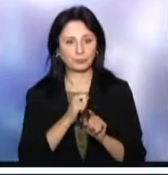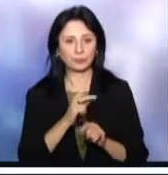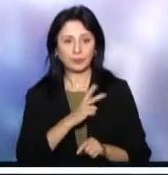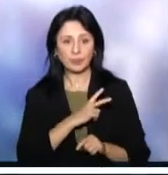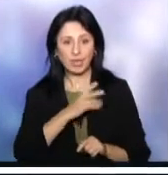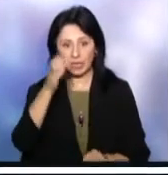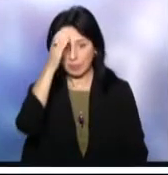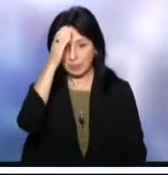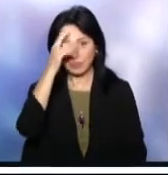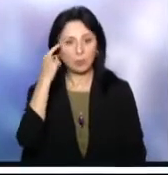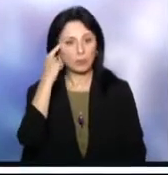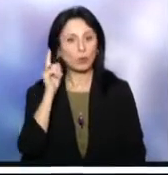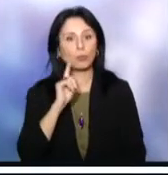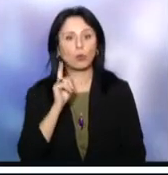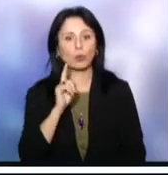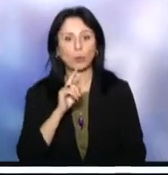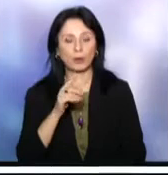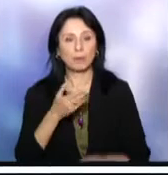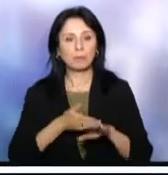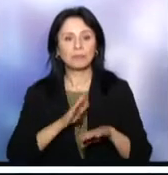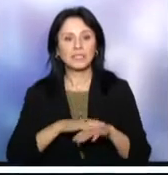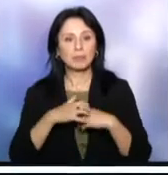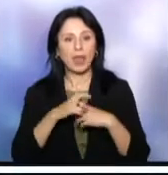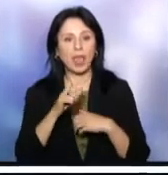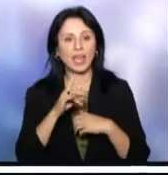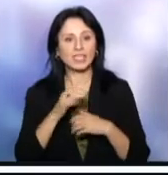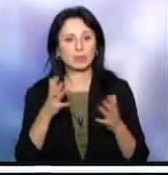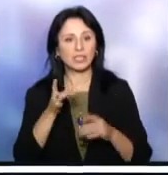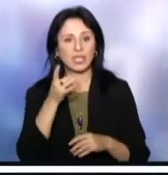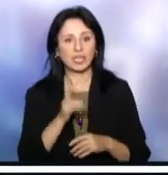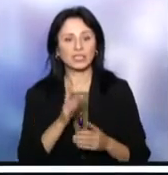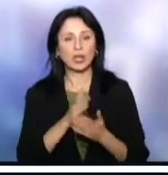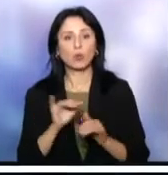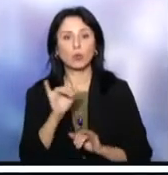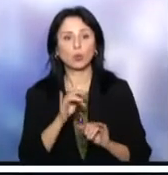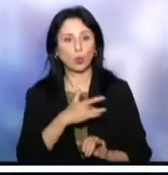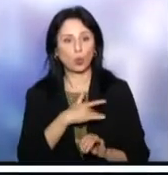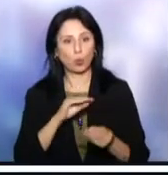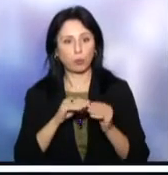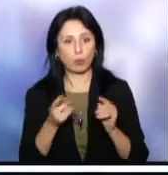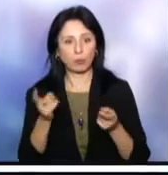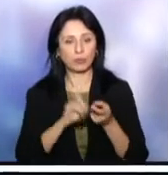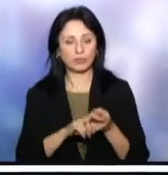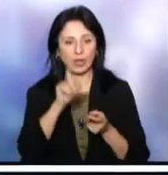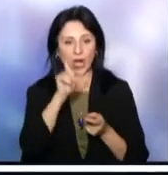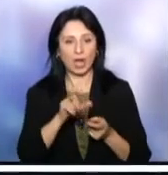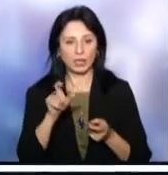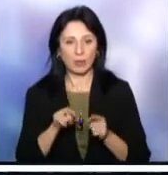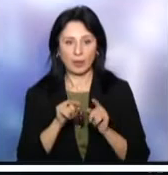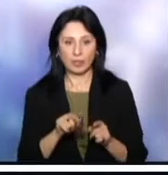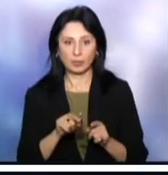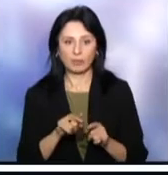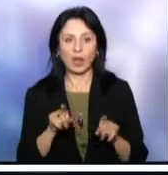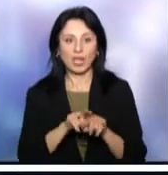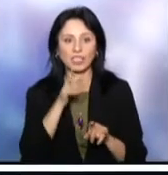ბრიტანელი მეცნიერები ფიქრობენ, რომ მძიმე ფორმის ეგზემა დიდ რისკს წარმოადგენს გულის პრობლემების მქონე ადამიანებისთვის.